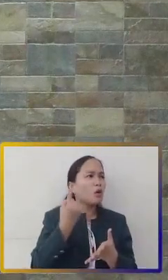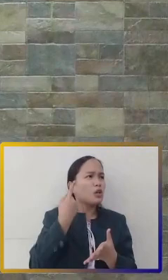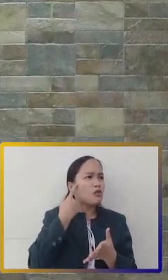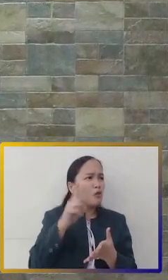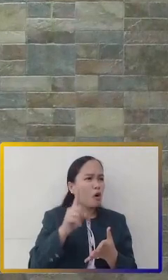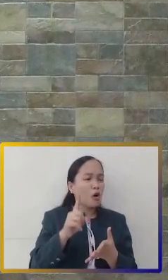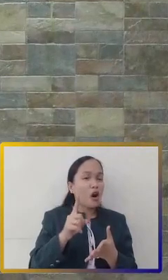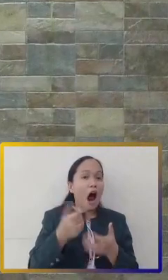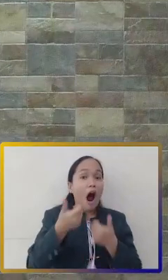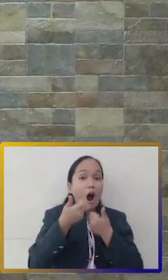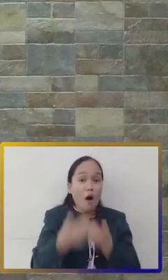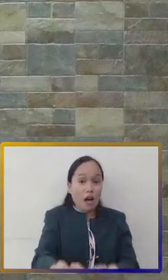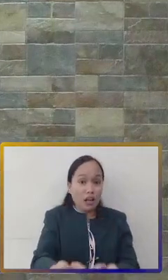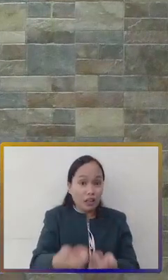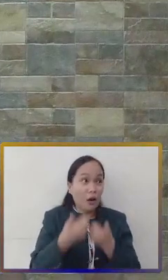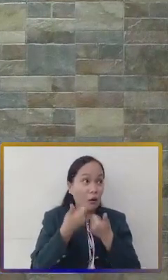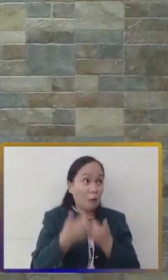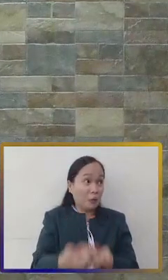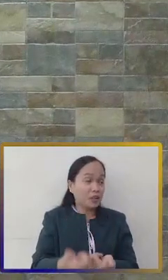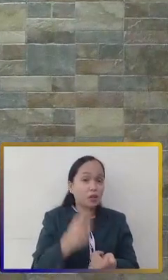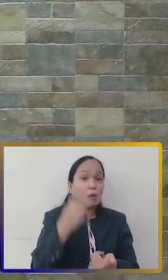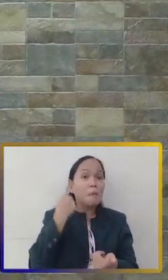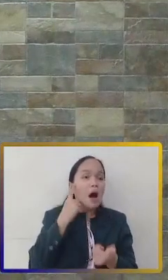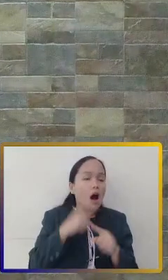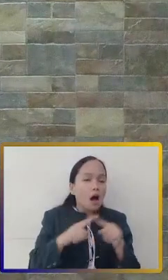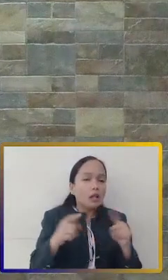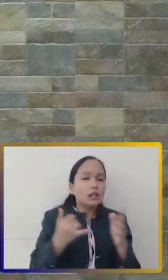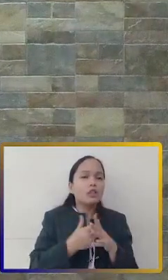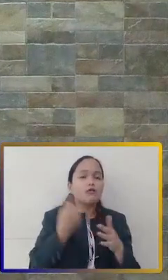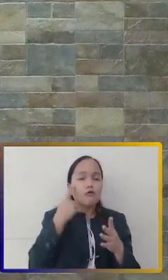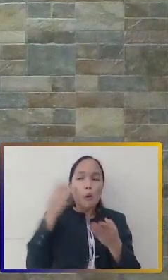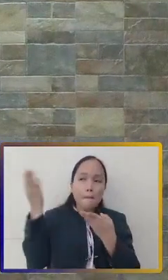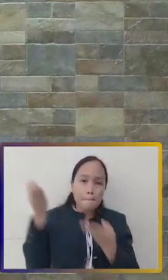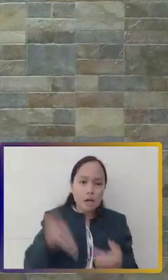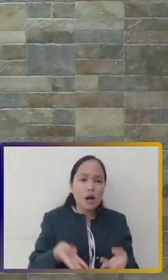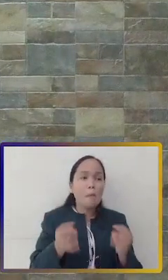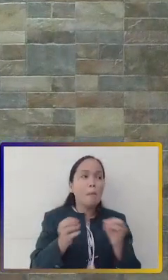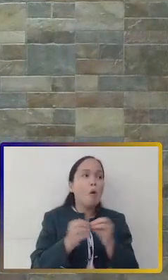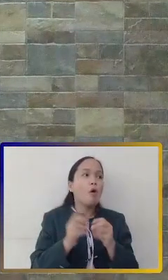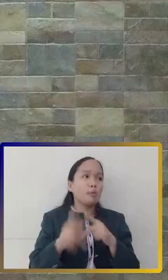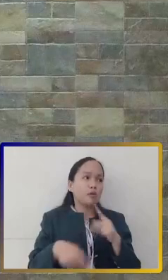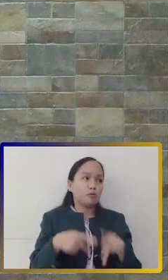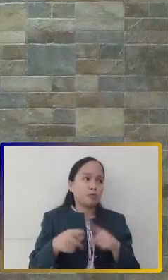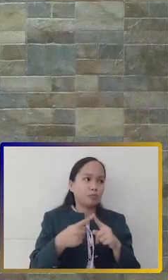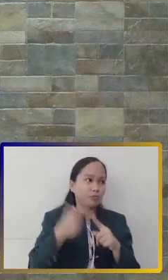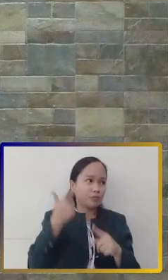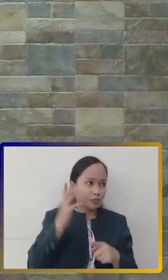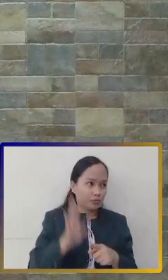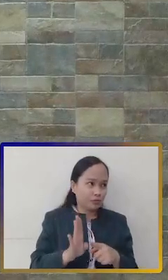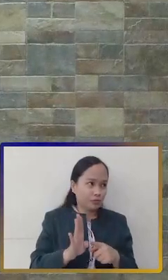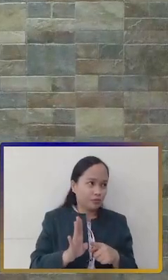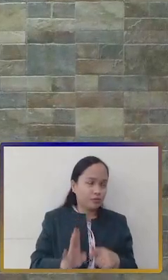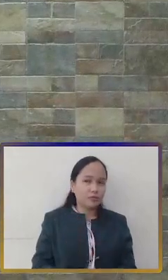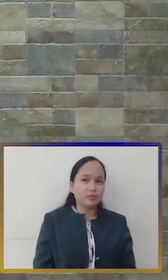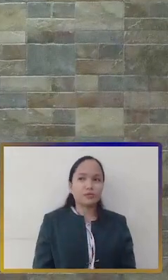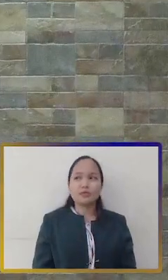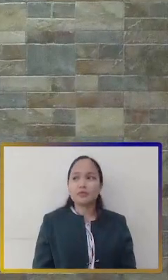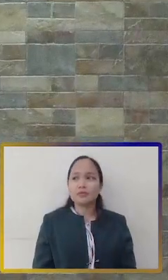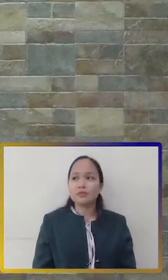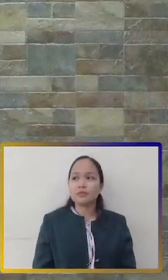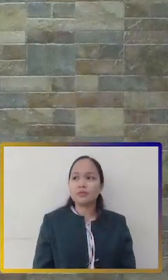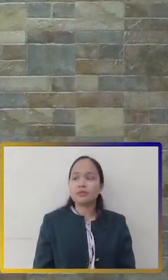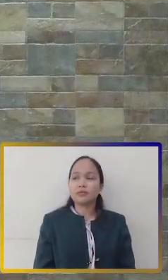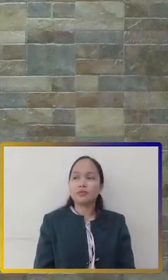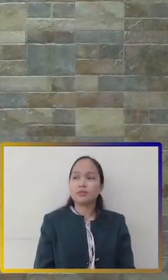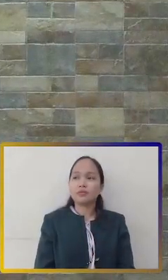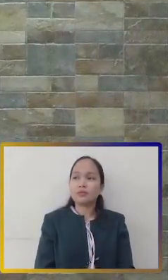decorative awards, but they are for bringing more people to God. Let me just remind each one of us that this